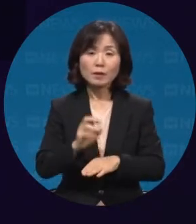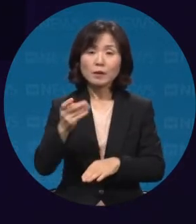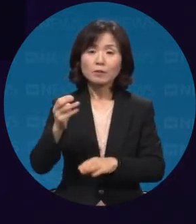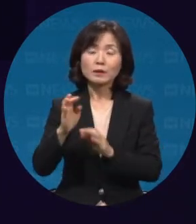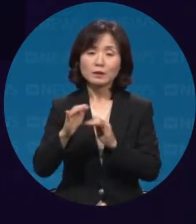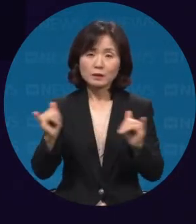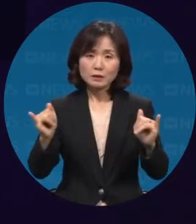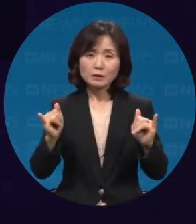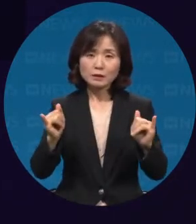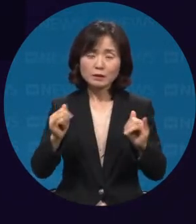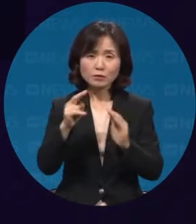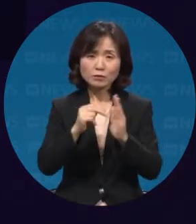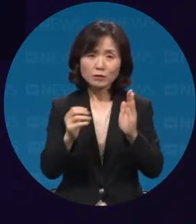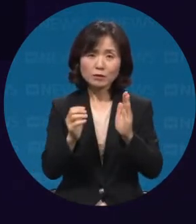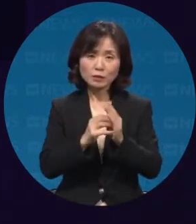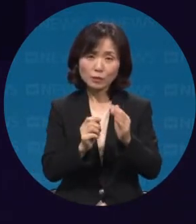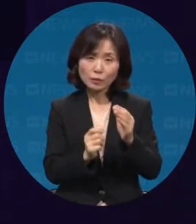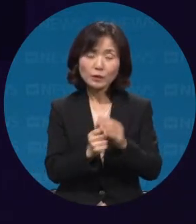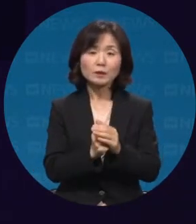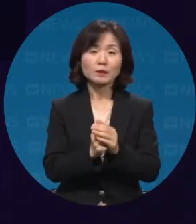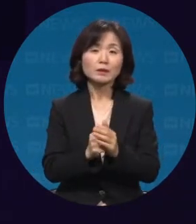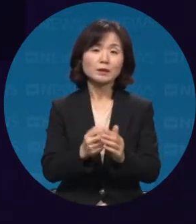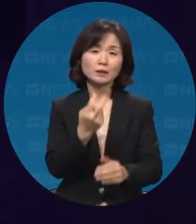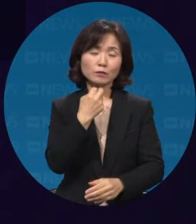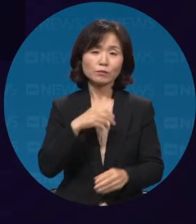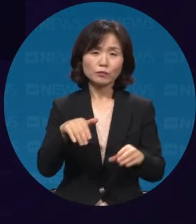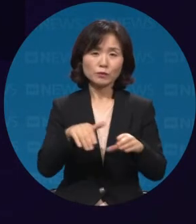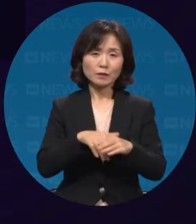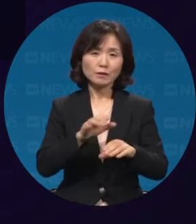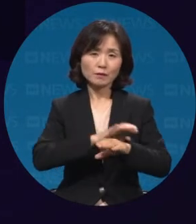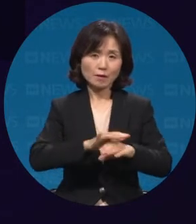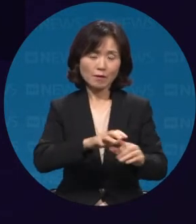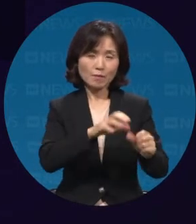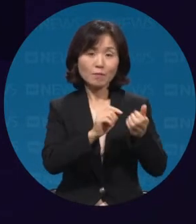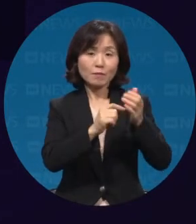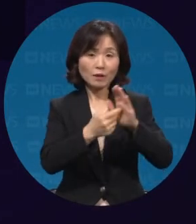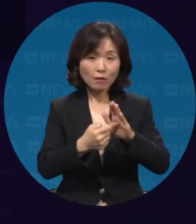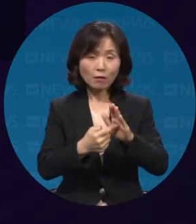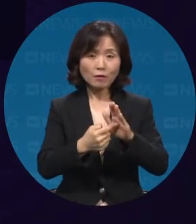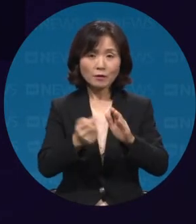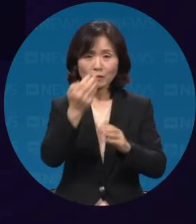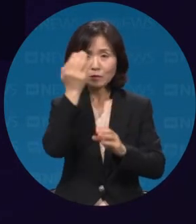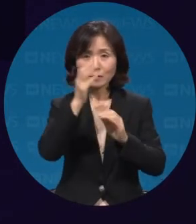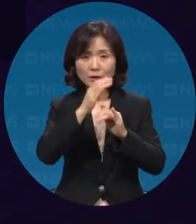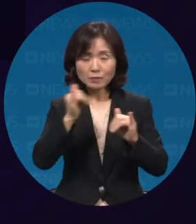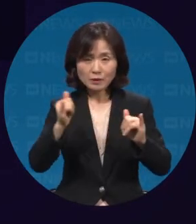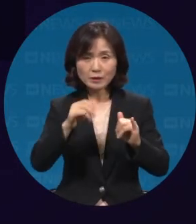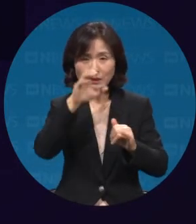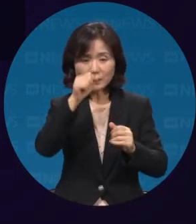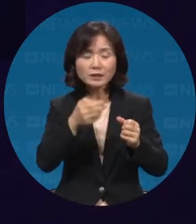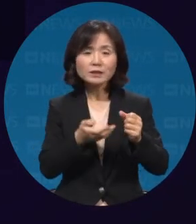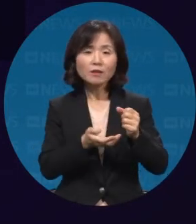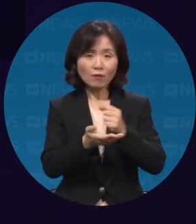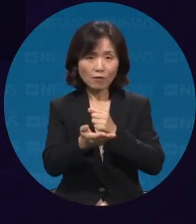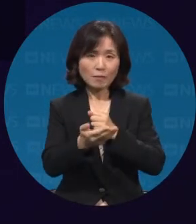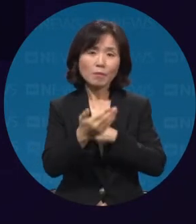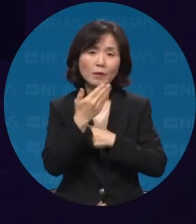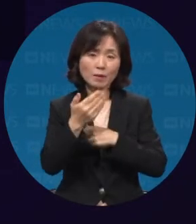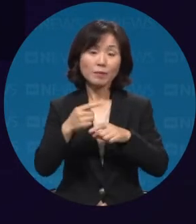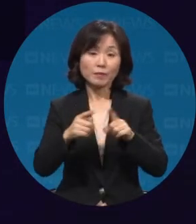뉴질랜드 특유의 이중 문화를 잘 반영하며 젊은 세대의 인식 형성에 긍정적인 영향을 미칠 것이라고 평가했습니다.